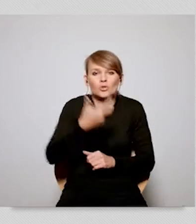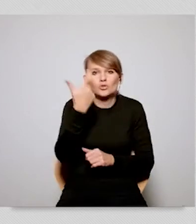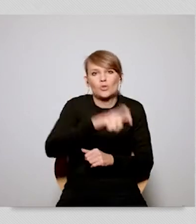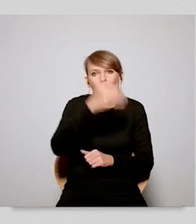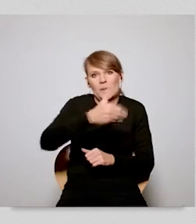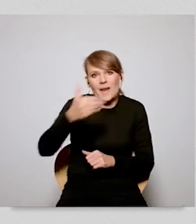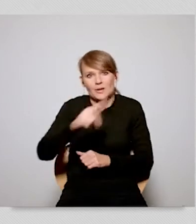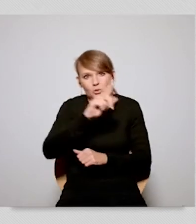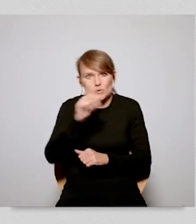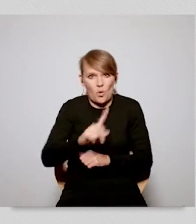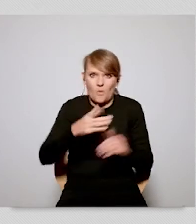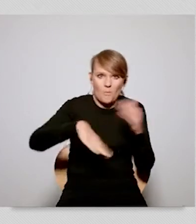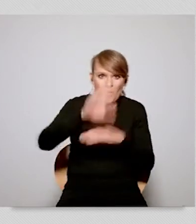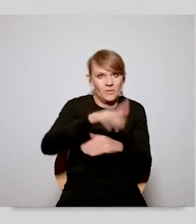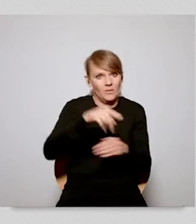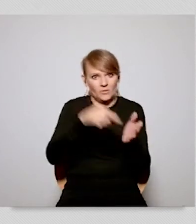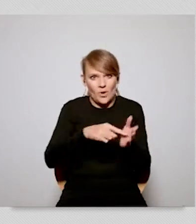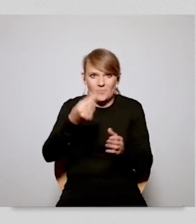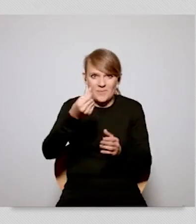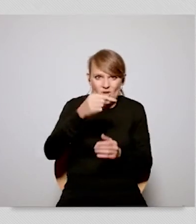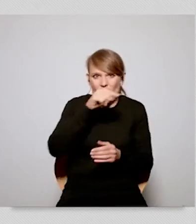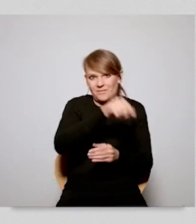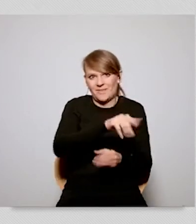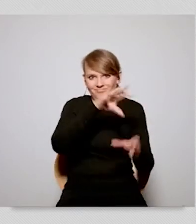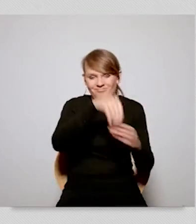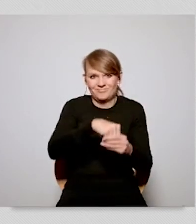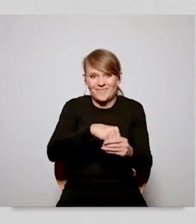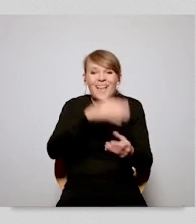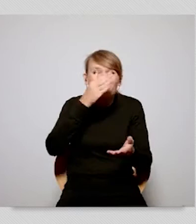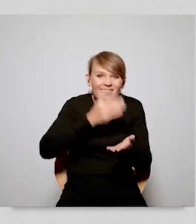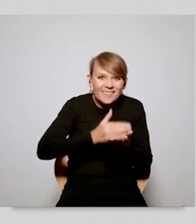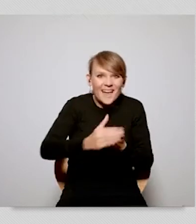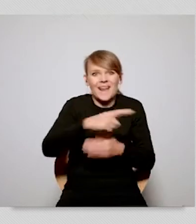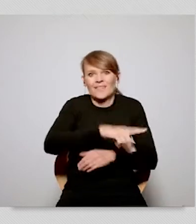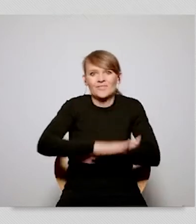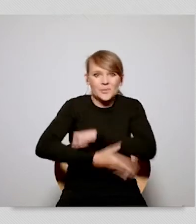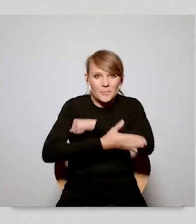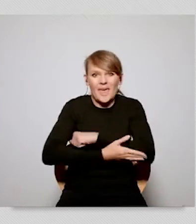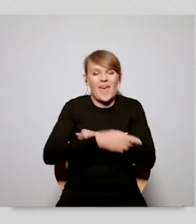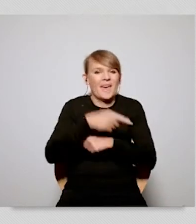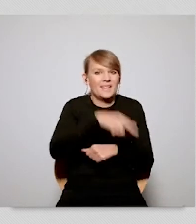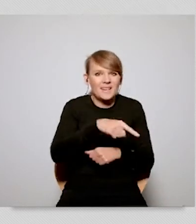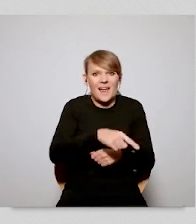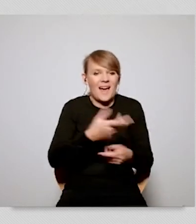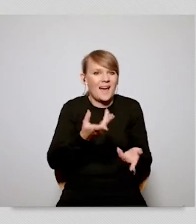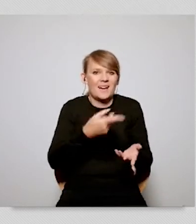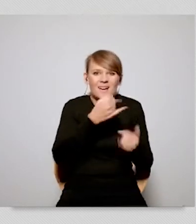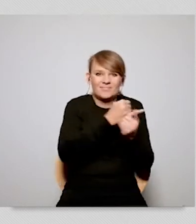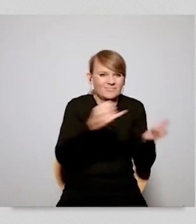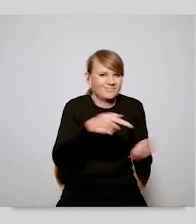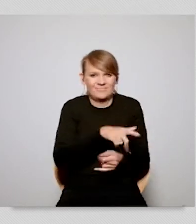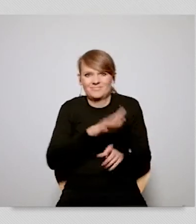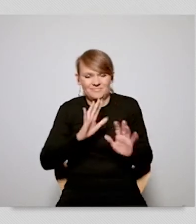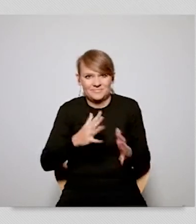złotych. To jest kasa, która przepływa przez ten sektor i która dalej w zasadzie wspiera niekoniecznie te inwestycje, na których nam zależy.